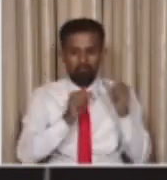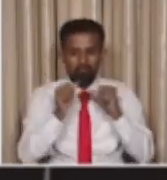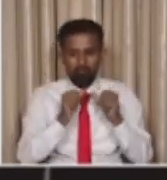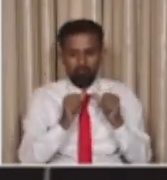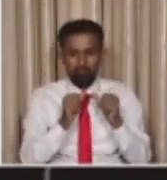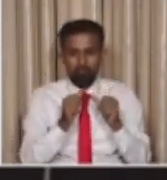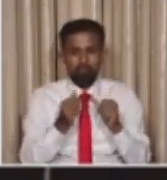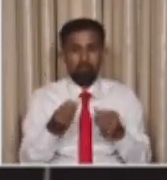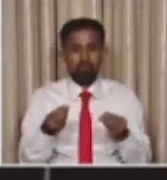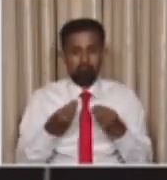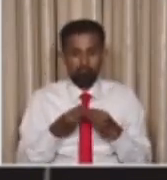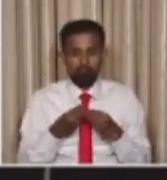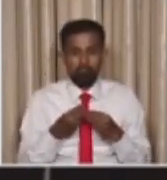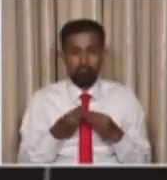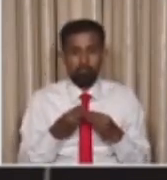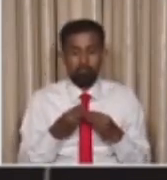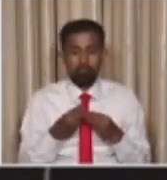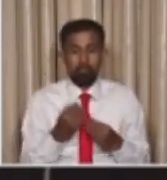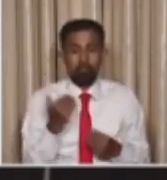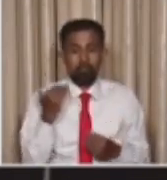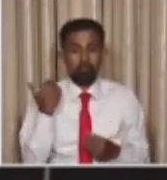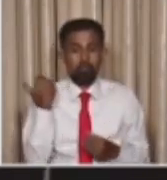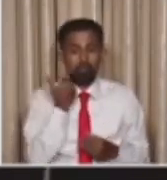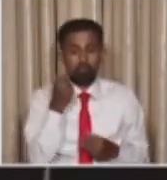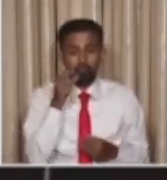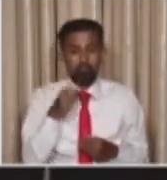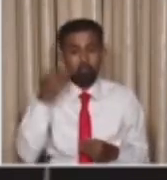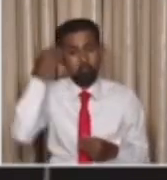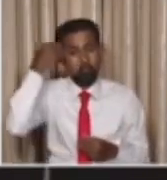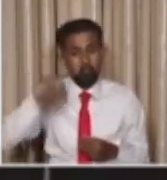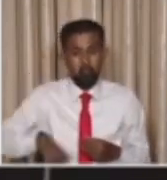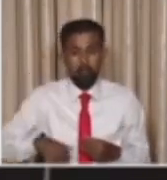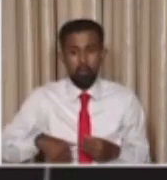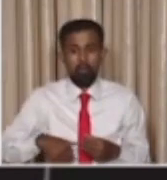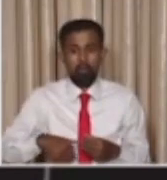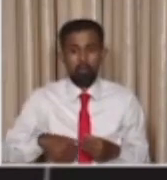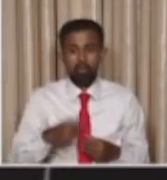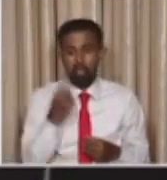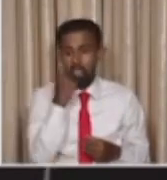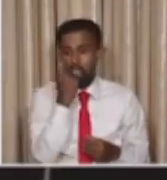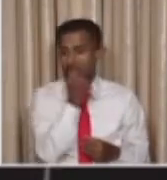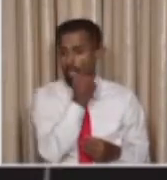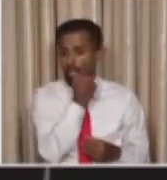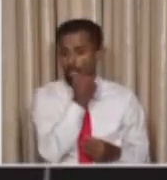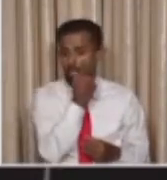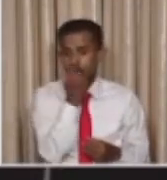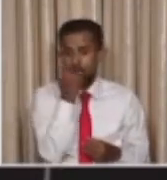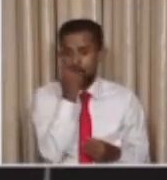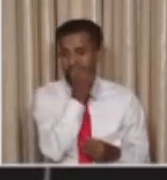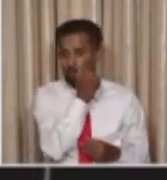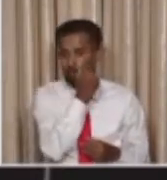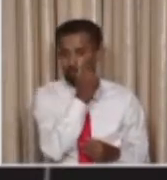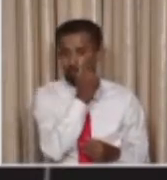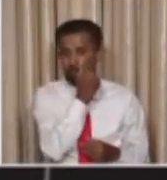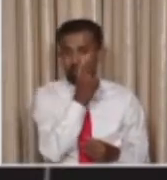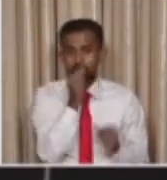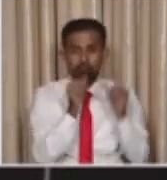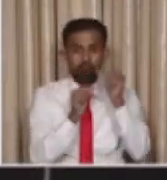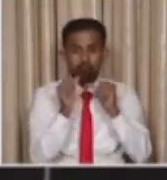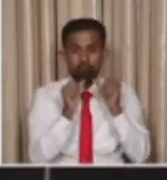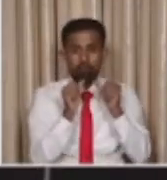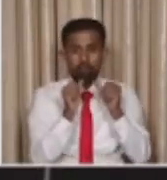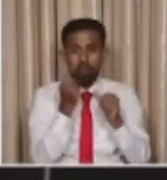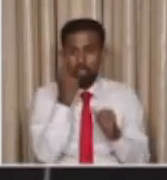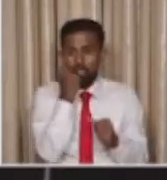ඖෂධ ගත්ත අහිංසක රෝගීන් මරණයට පත් වෙලා ඇස්වලට දාපු මේ ඒ ඖෂධ වලින්